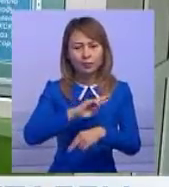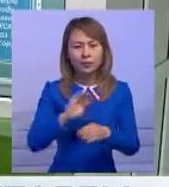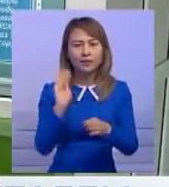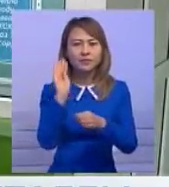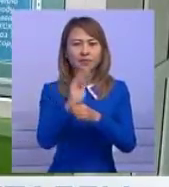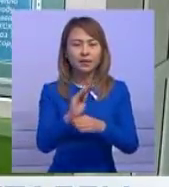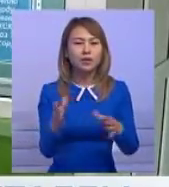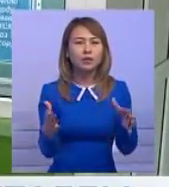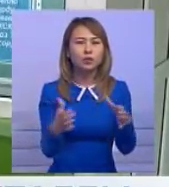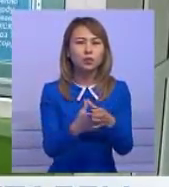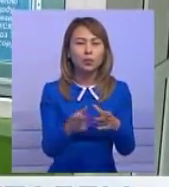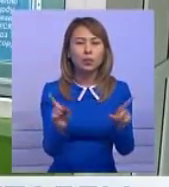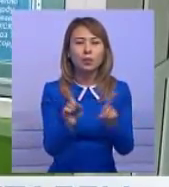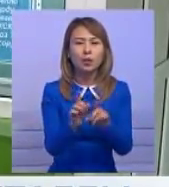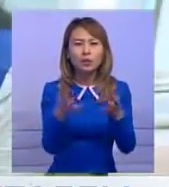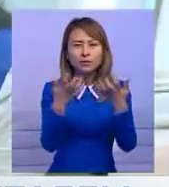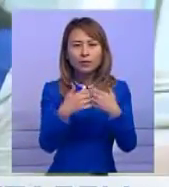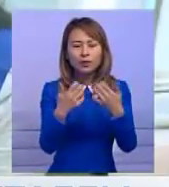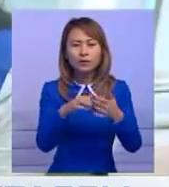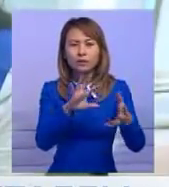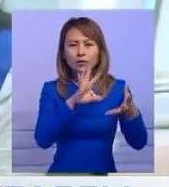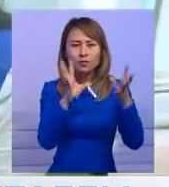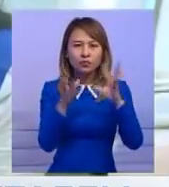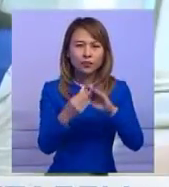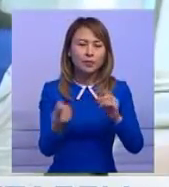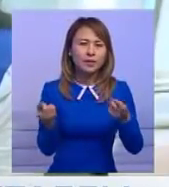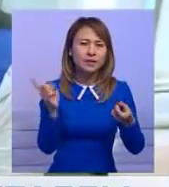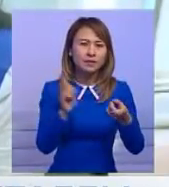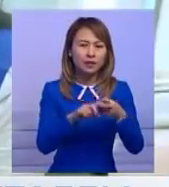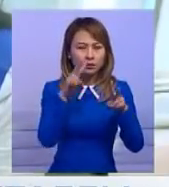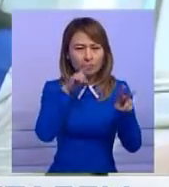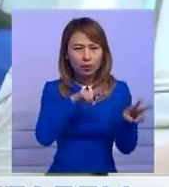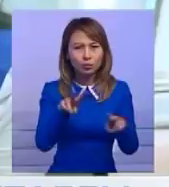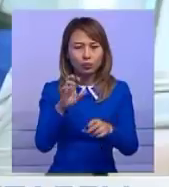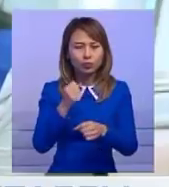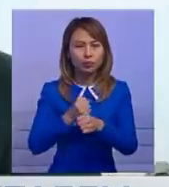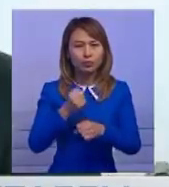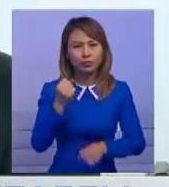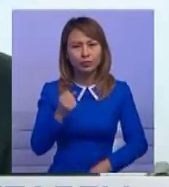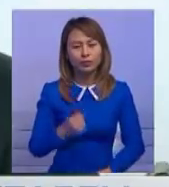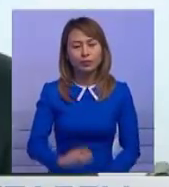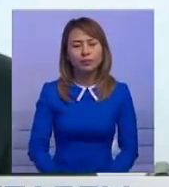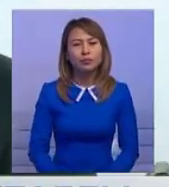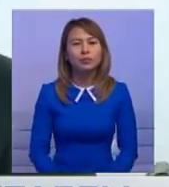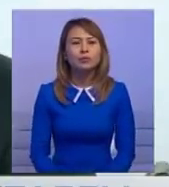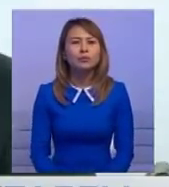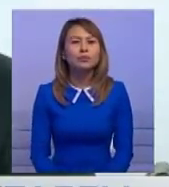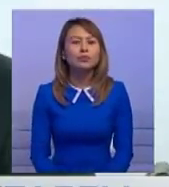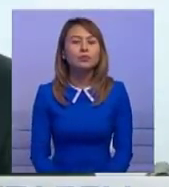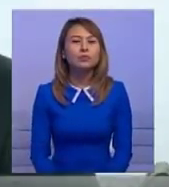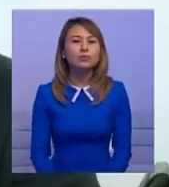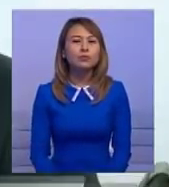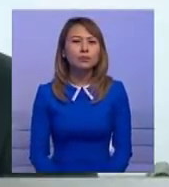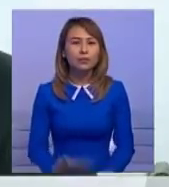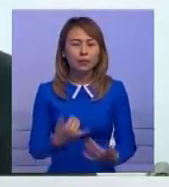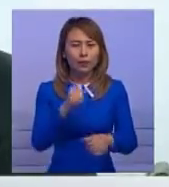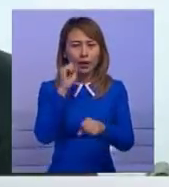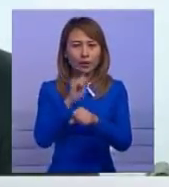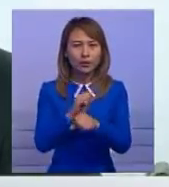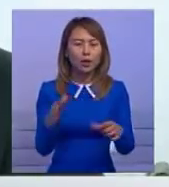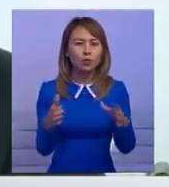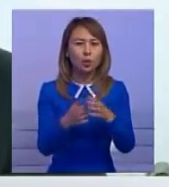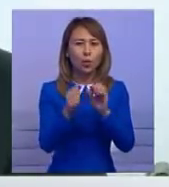департамент бармақ басты көз қысты әрекеттерге қарсы бақылауды күшейте түскен. арнайы мониторинг топтун өткөн жылы